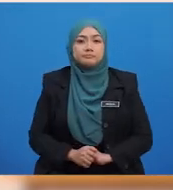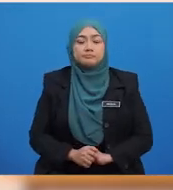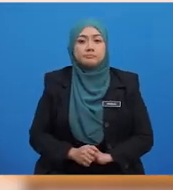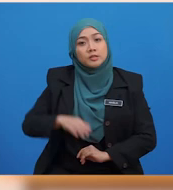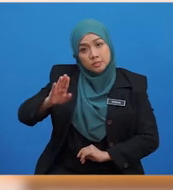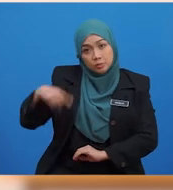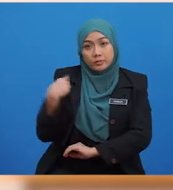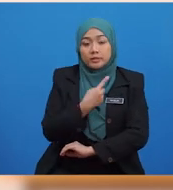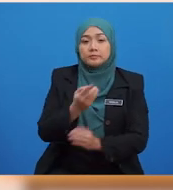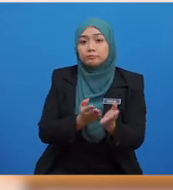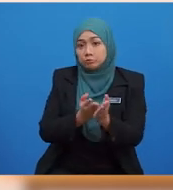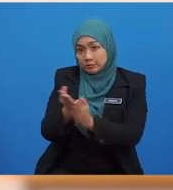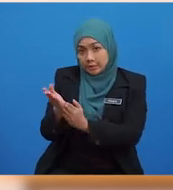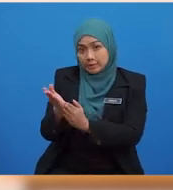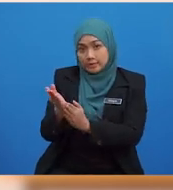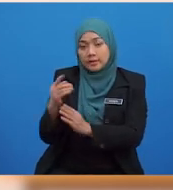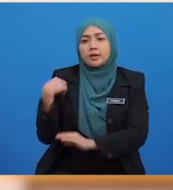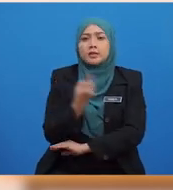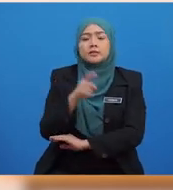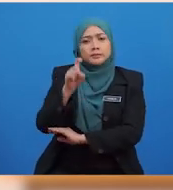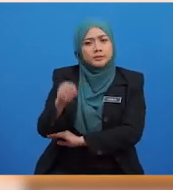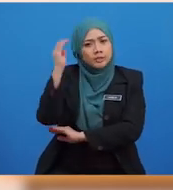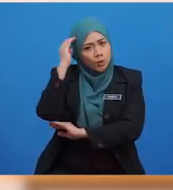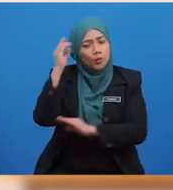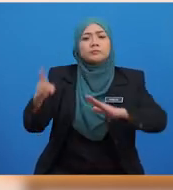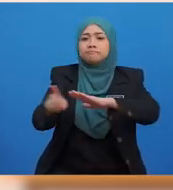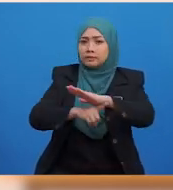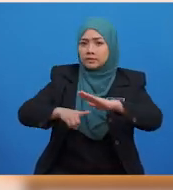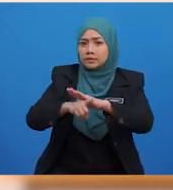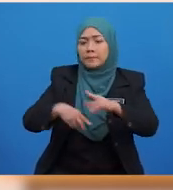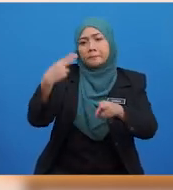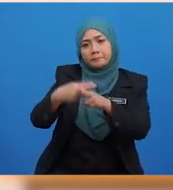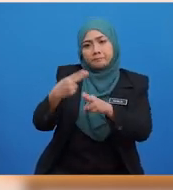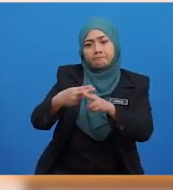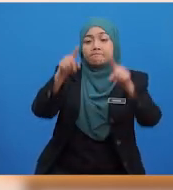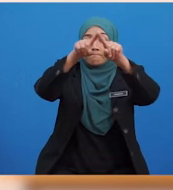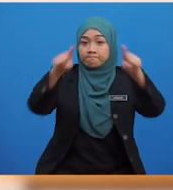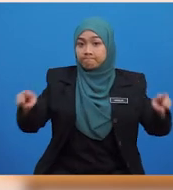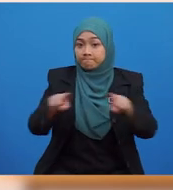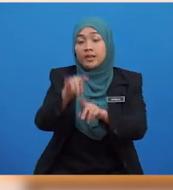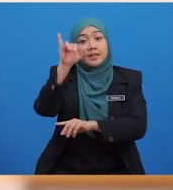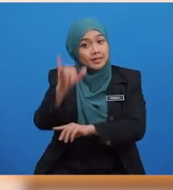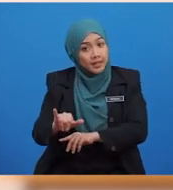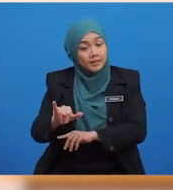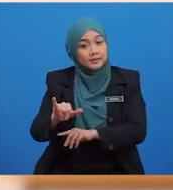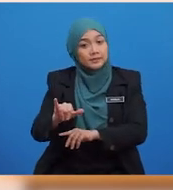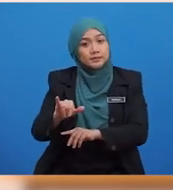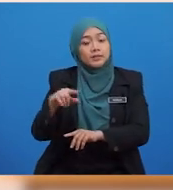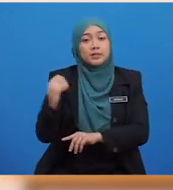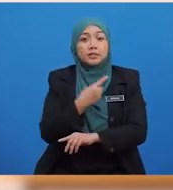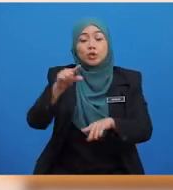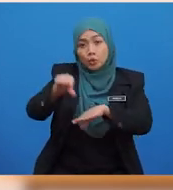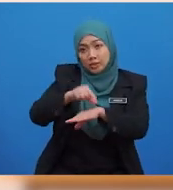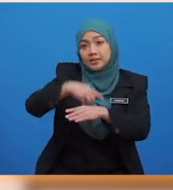sebelum kita teruskan kita perlu tahu dasar penamaan segitiga yang digunakan dalam Pak ini